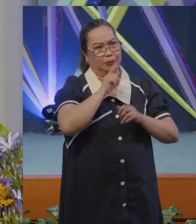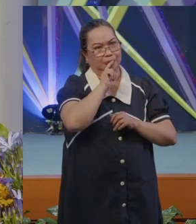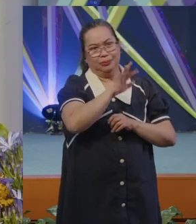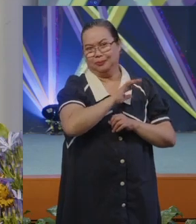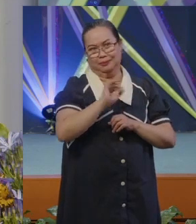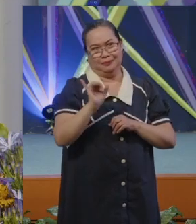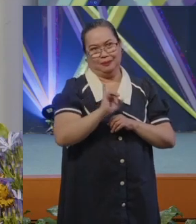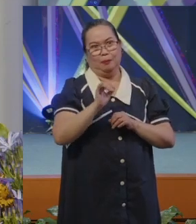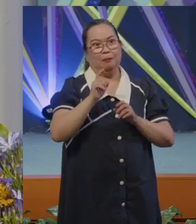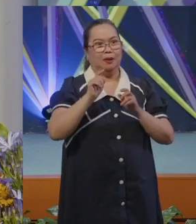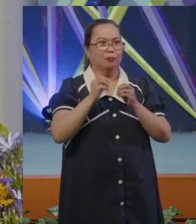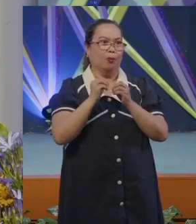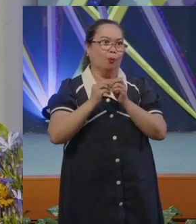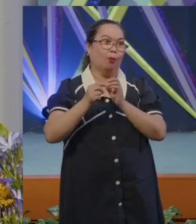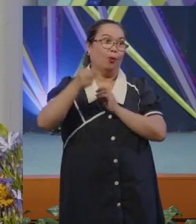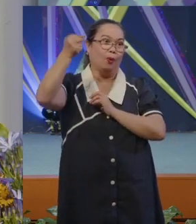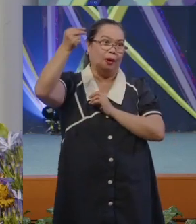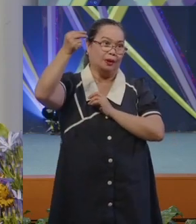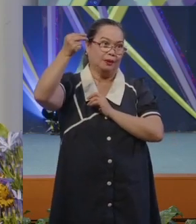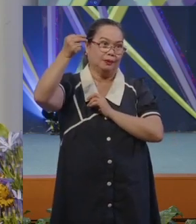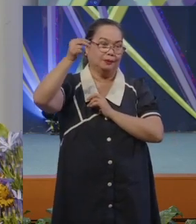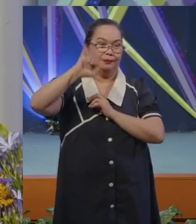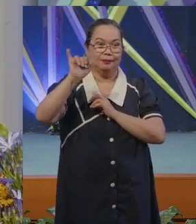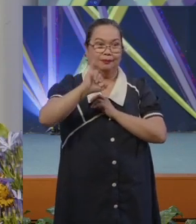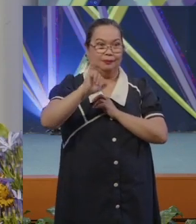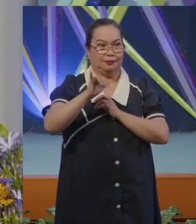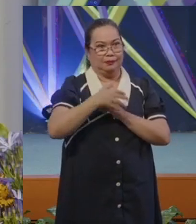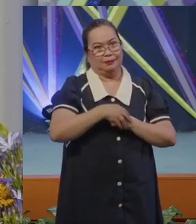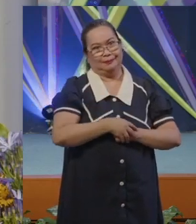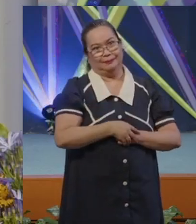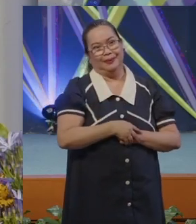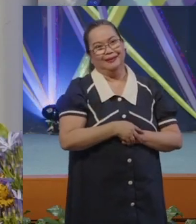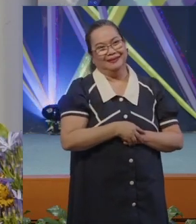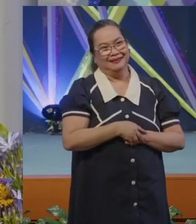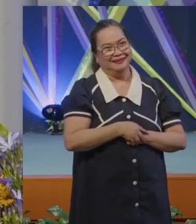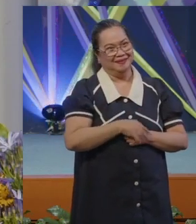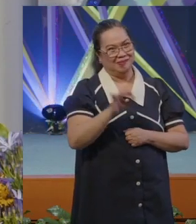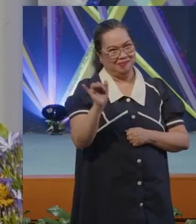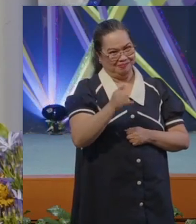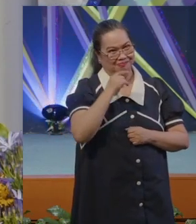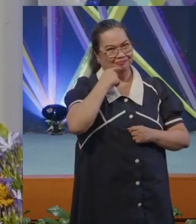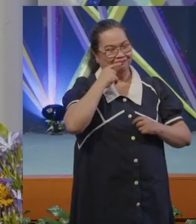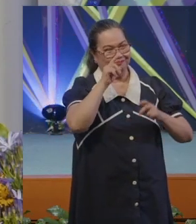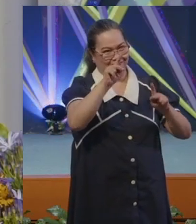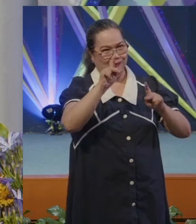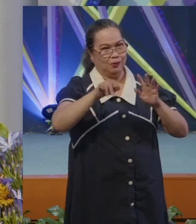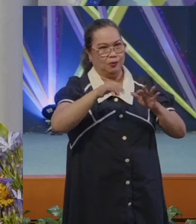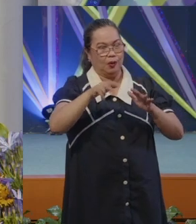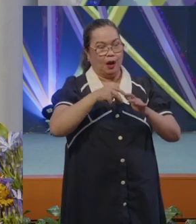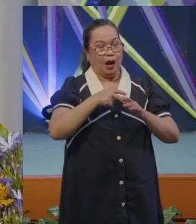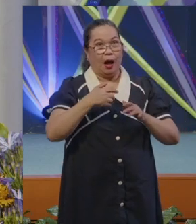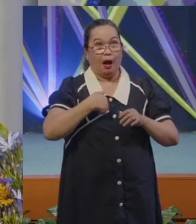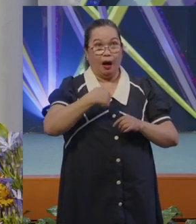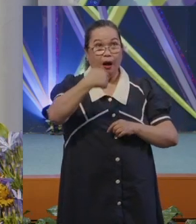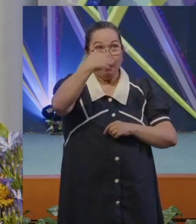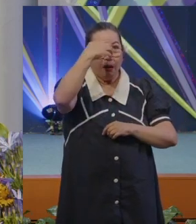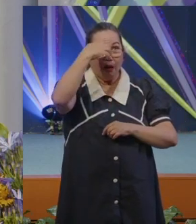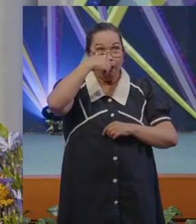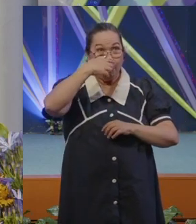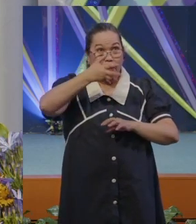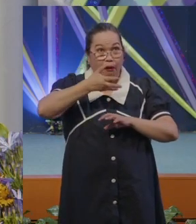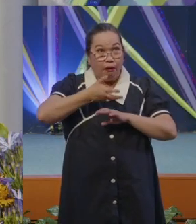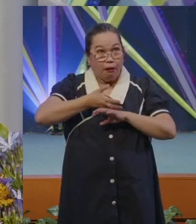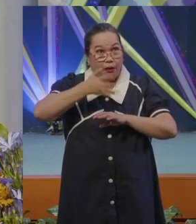sa NBA. Para silang maliliit na sanggol sa harap ng mga anak ni